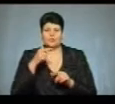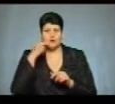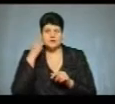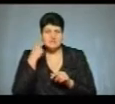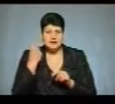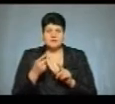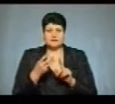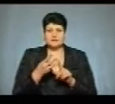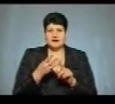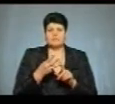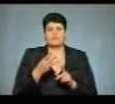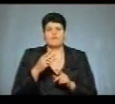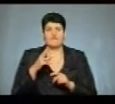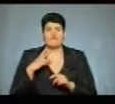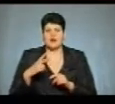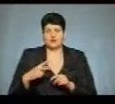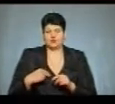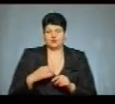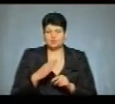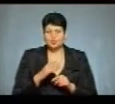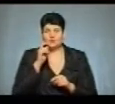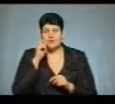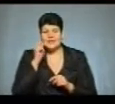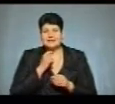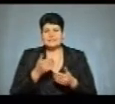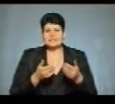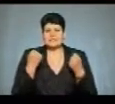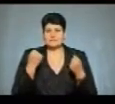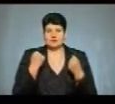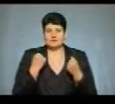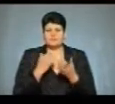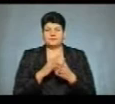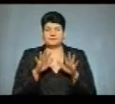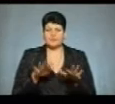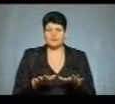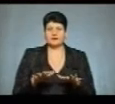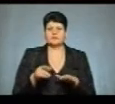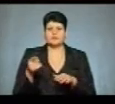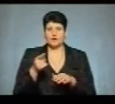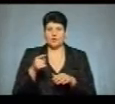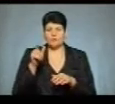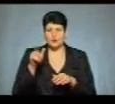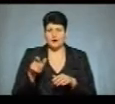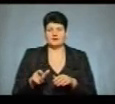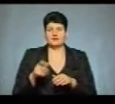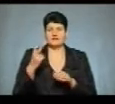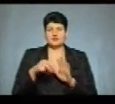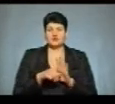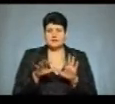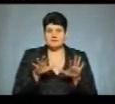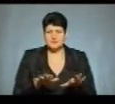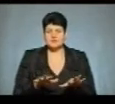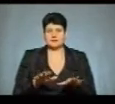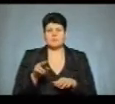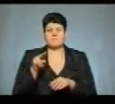на третьому – француз Мартен Фуркат. Українські біатлоністи посідають такі місця. Тернополянин Дмитро Підручний на 26-му місці,